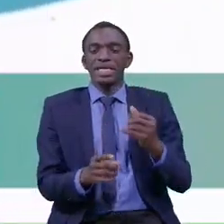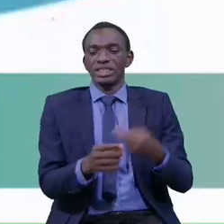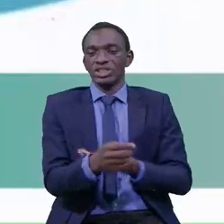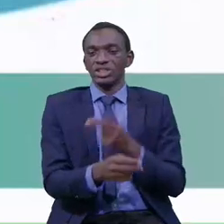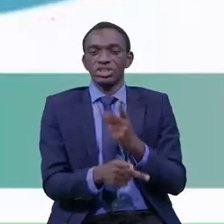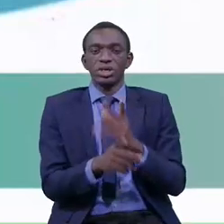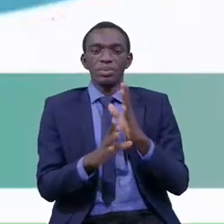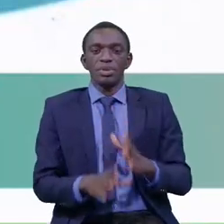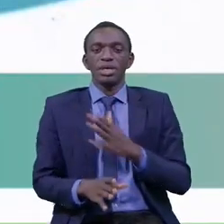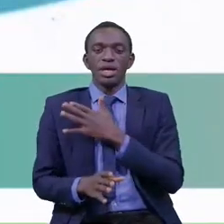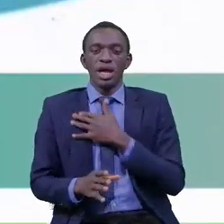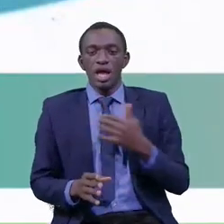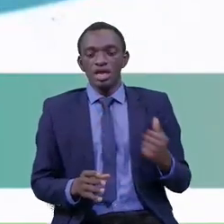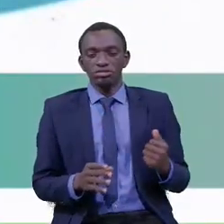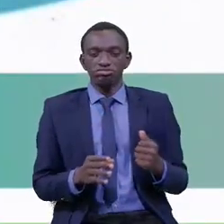sous sa